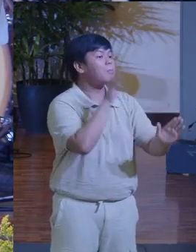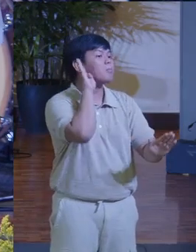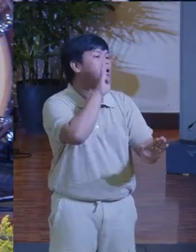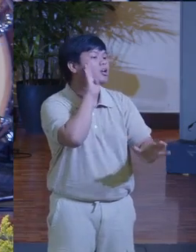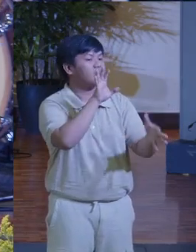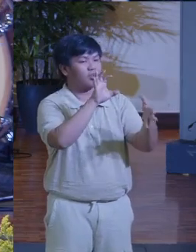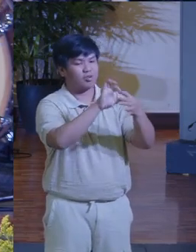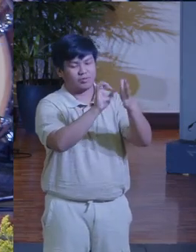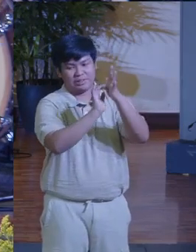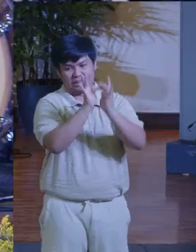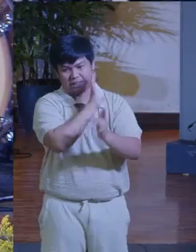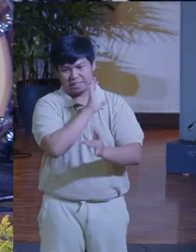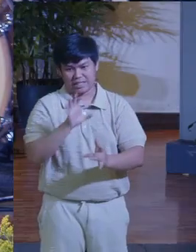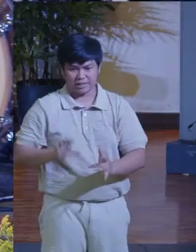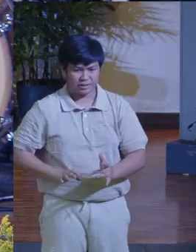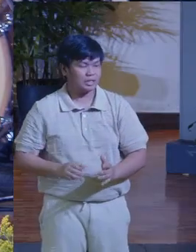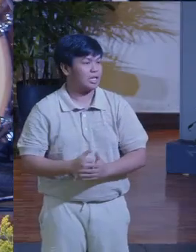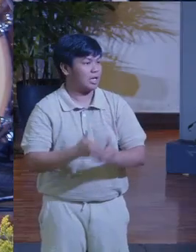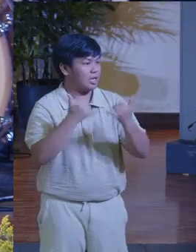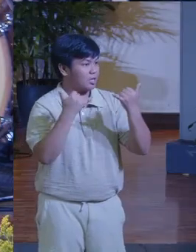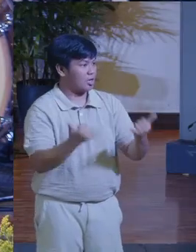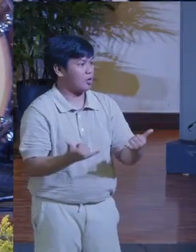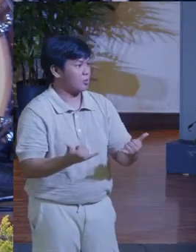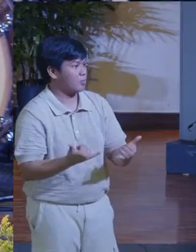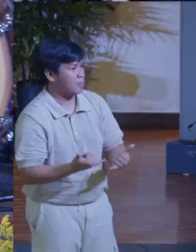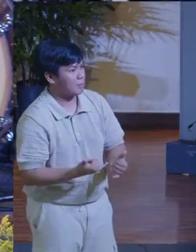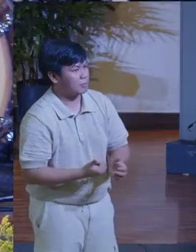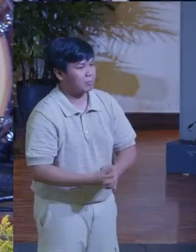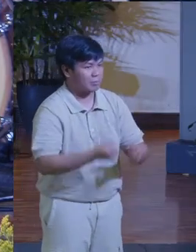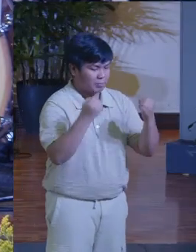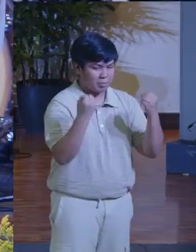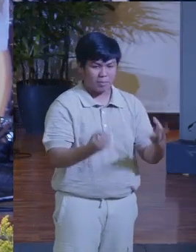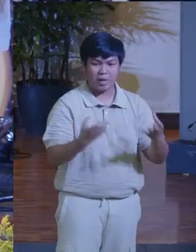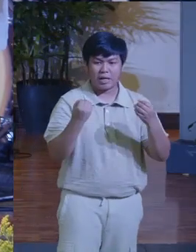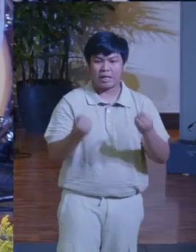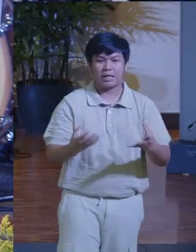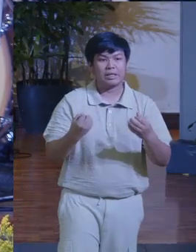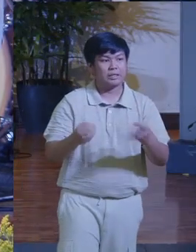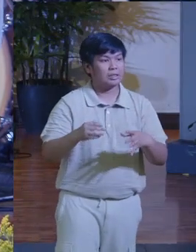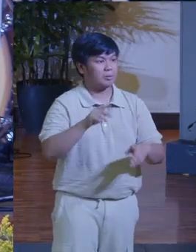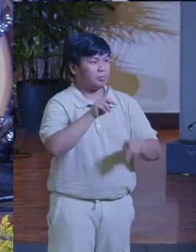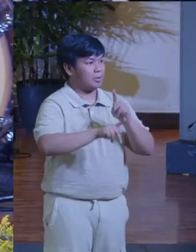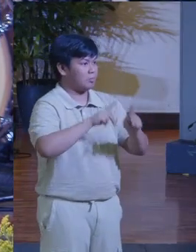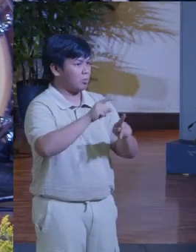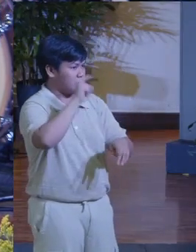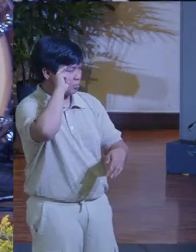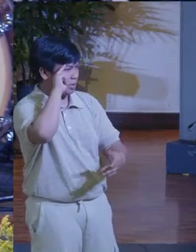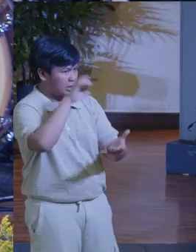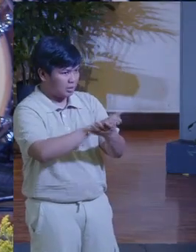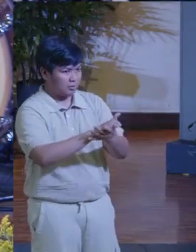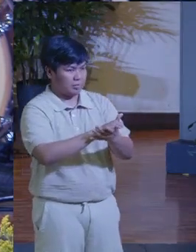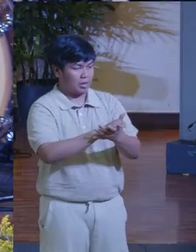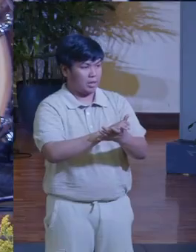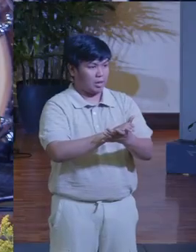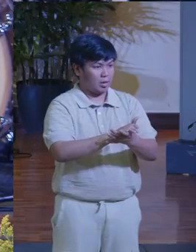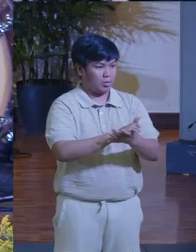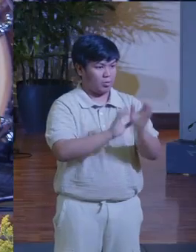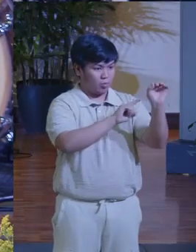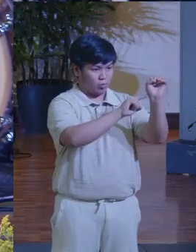So dito sa tekstong to, maraming binubuwag na mga paniniwala, hindi po ba? Ng